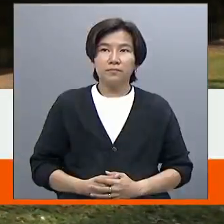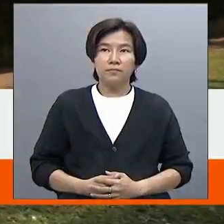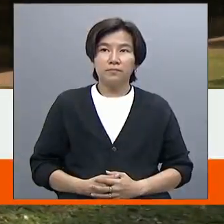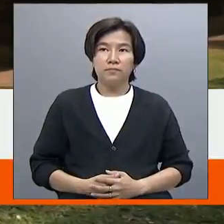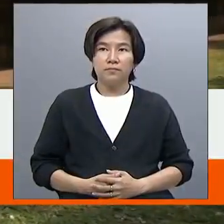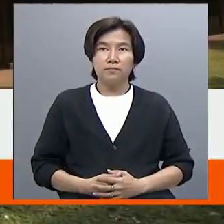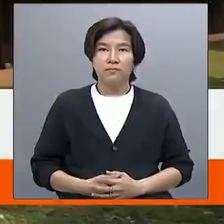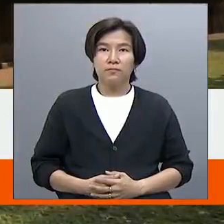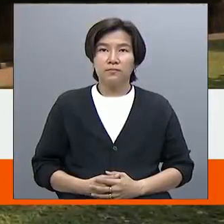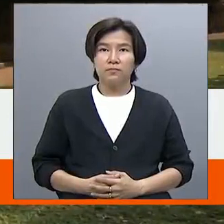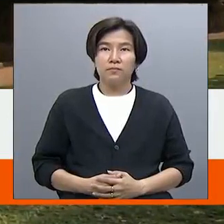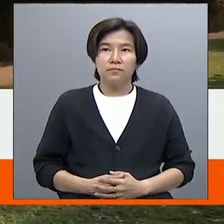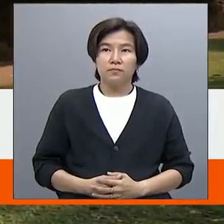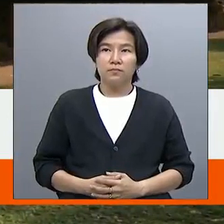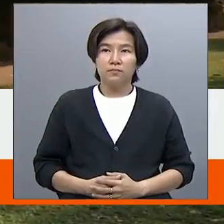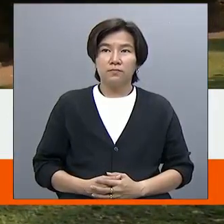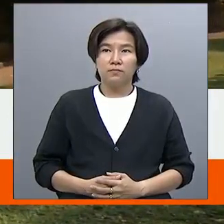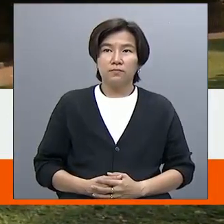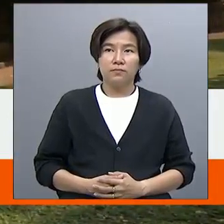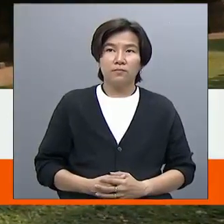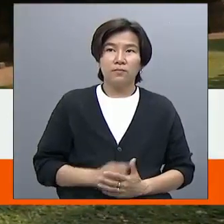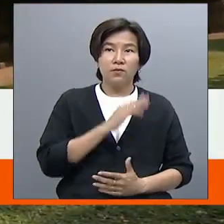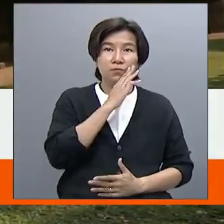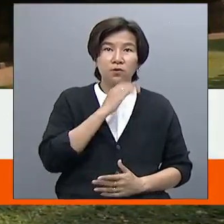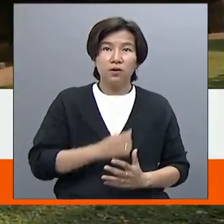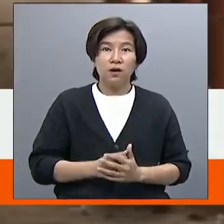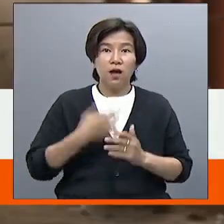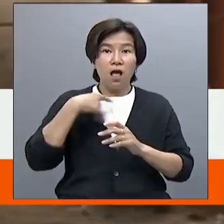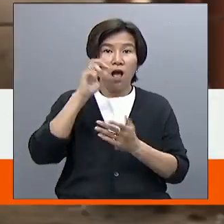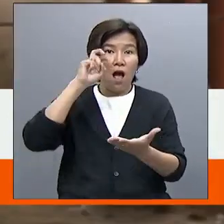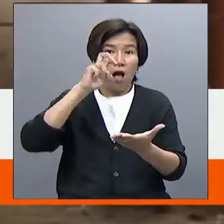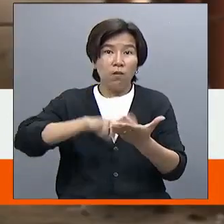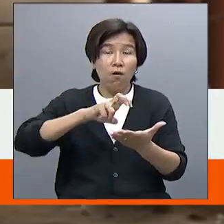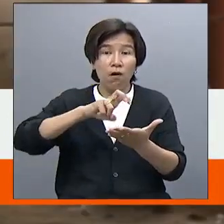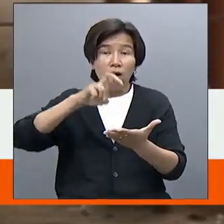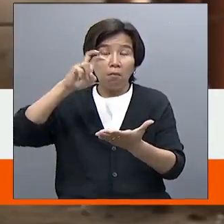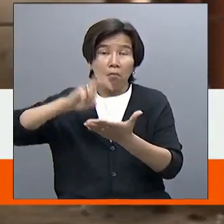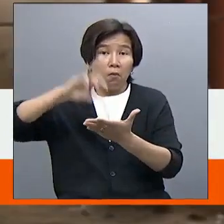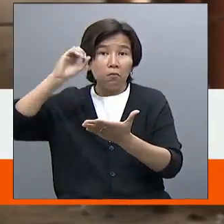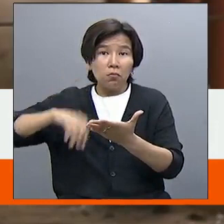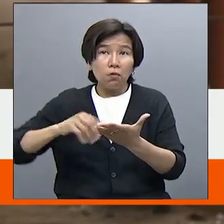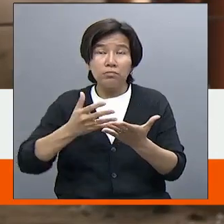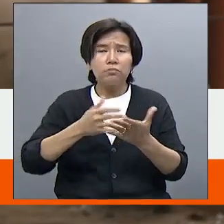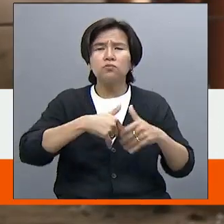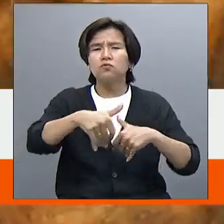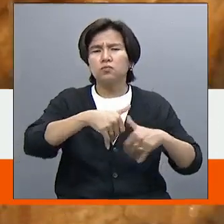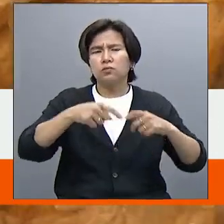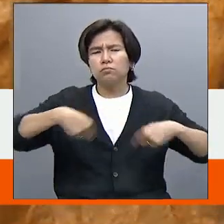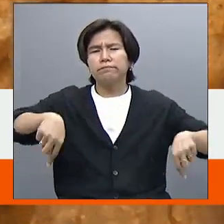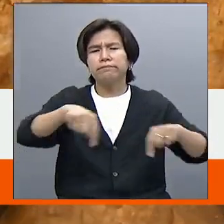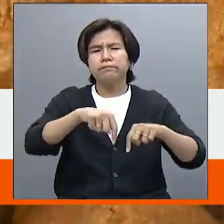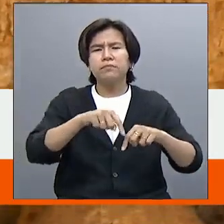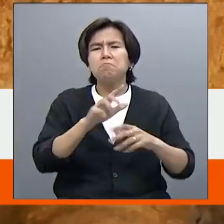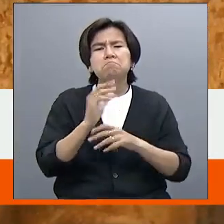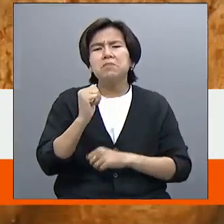การประกาศหรือไม่ประกาศเนี่ยมันไม่ได้ทำให้ชีวิตของชาวบ้านเนี่ยพลิก